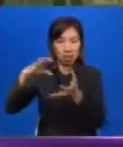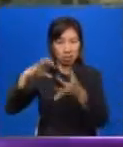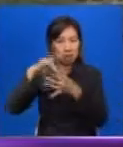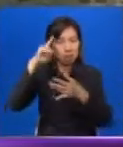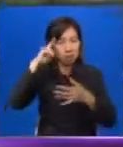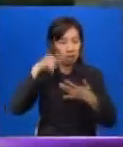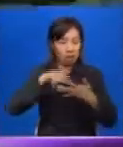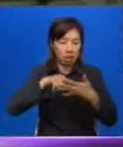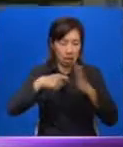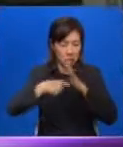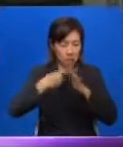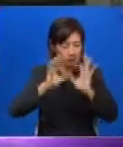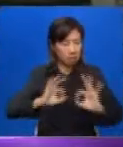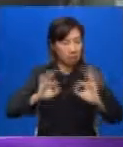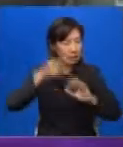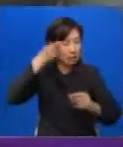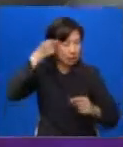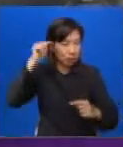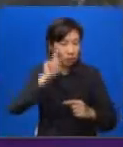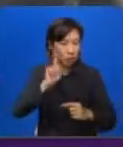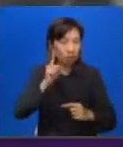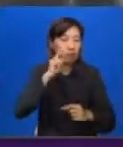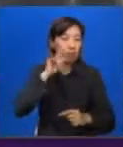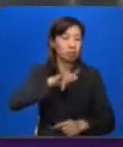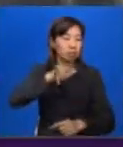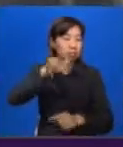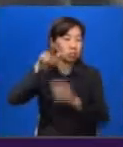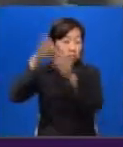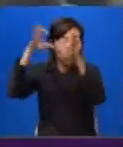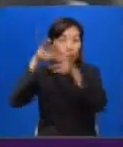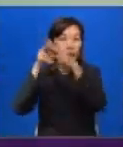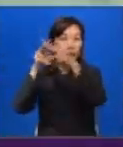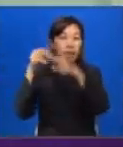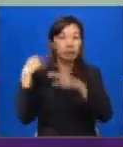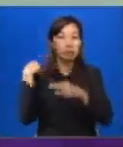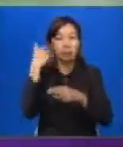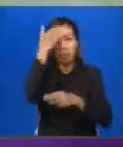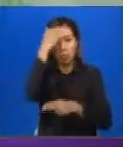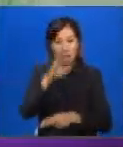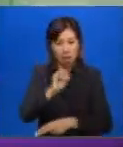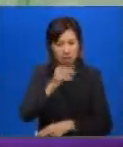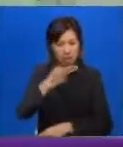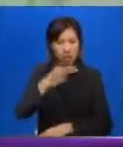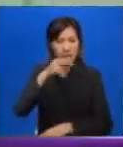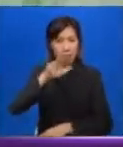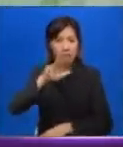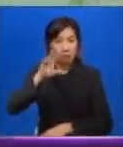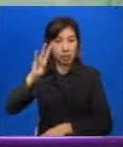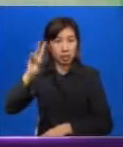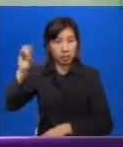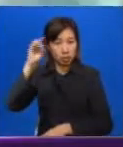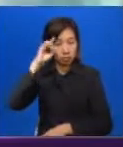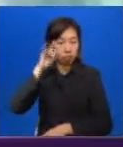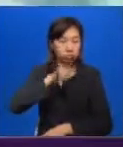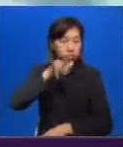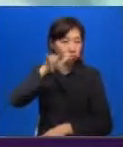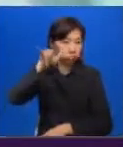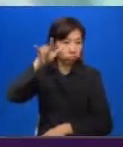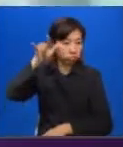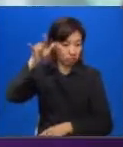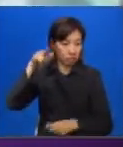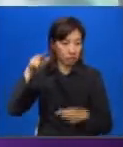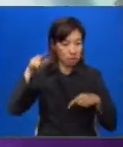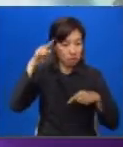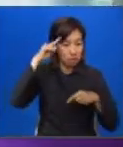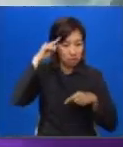สุดเนื่องจากข้อมูลที่มีอยู่ในขณะนี้ทำให้เห็นว่า MH370 ขาดการติดต่อกับภาคพื้นดินโดยเฉียบพลัน